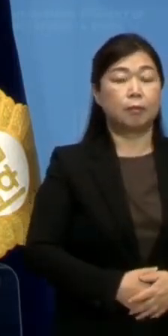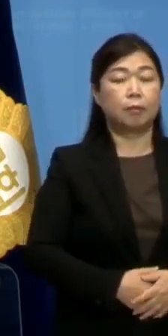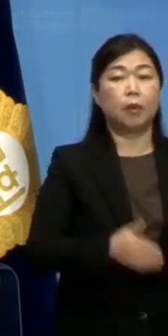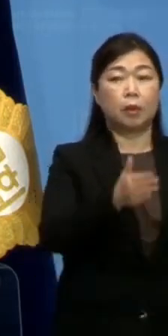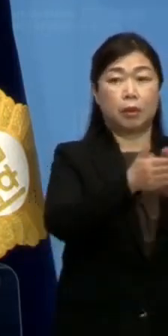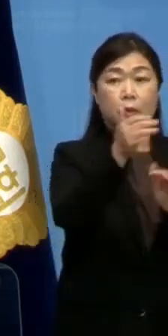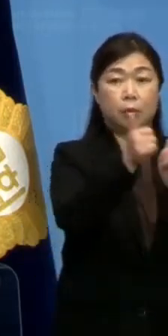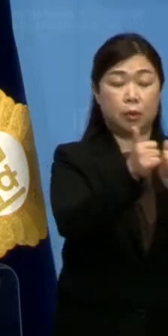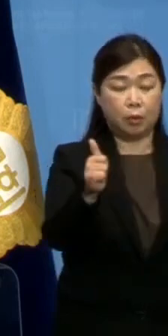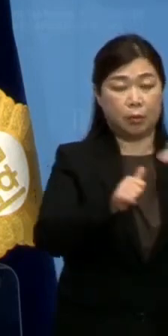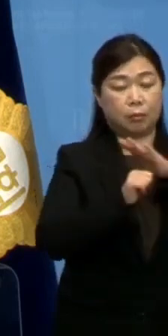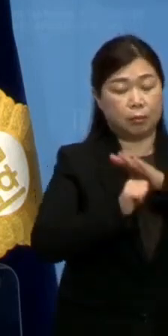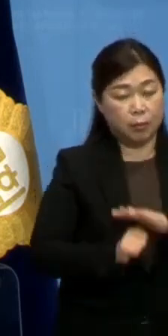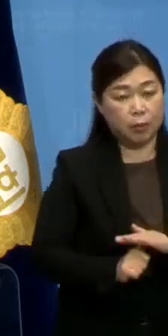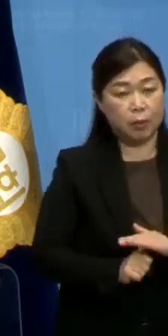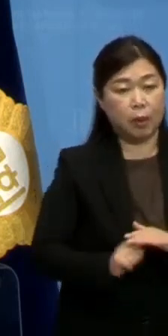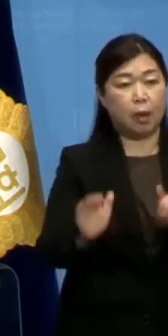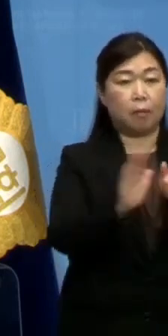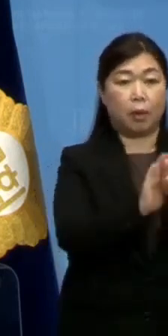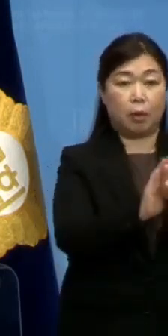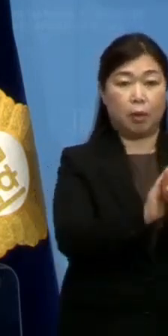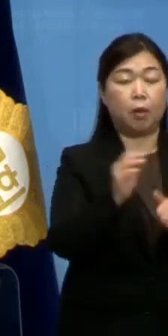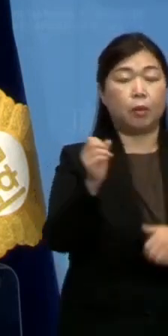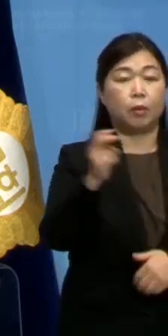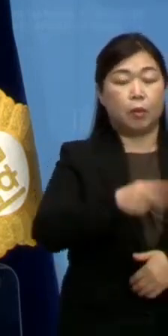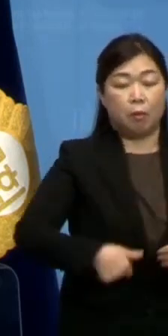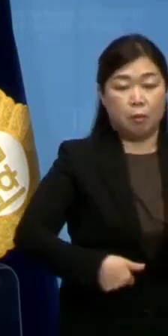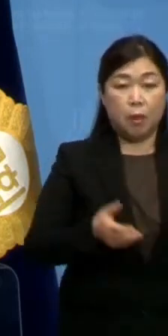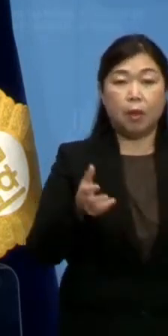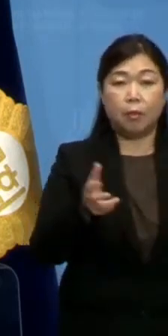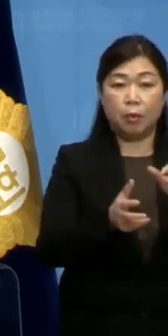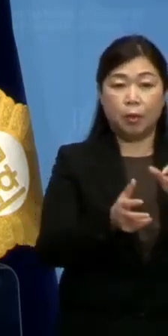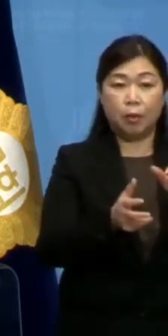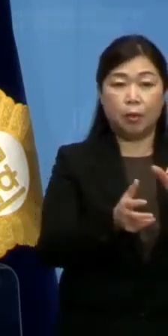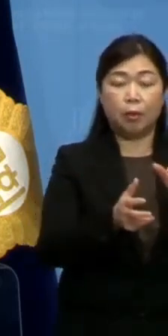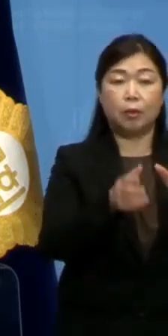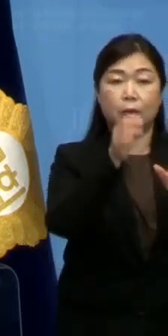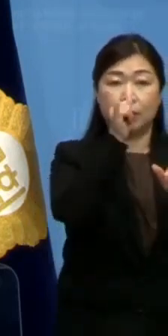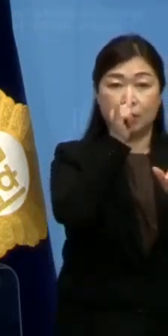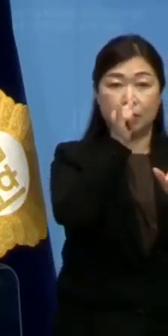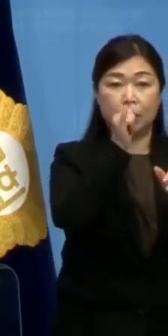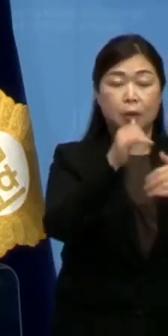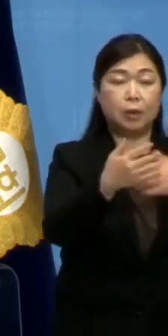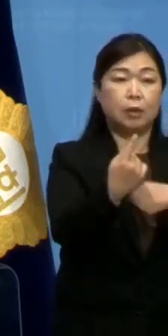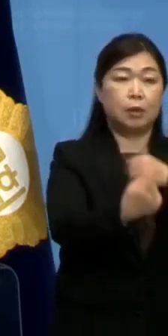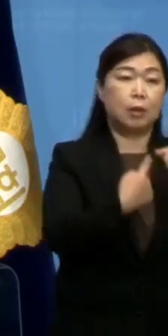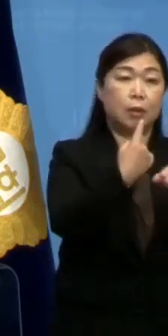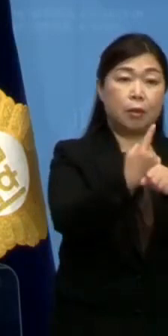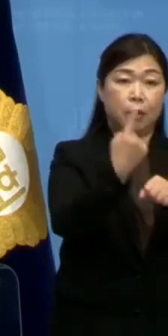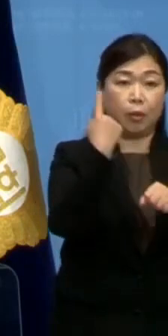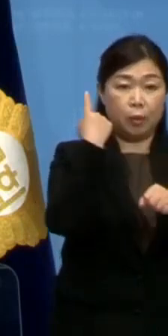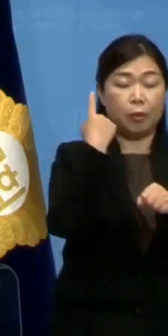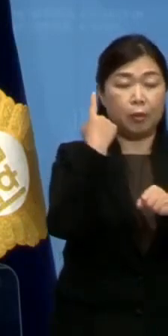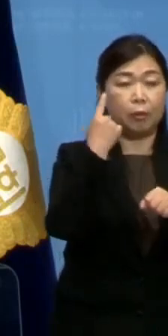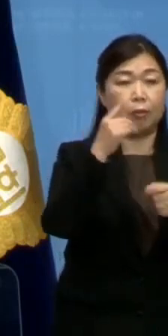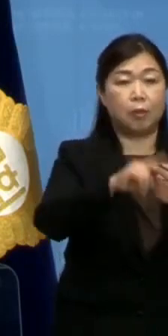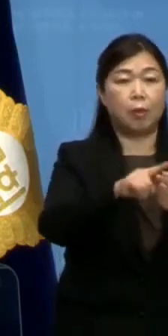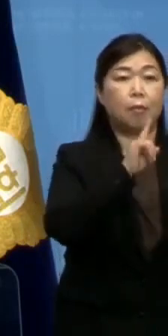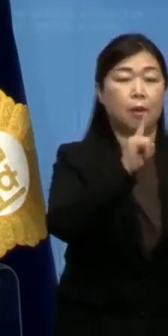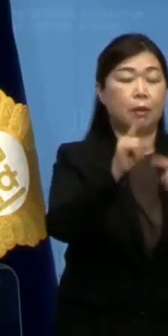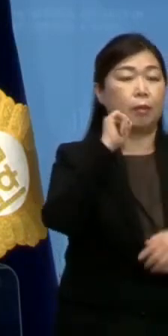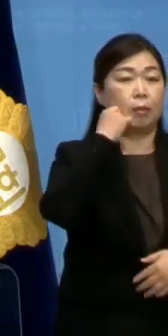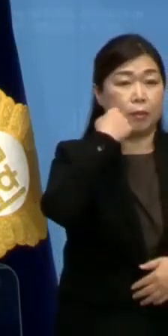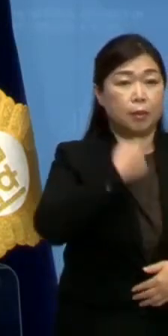시민들의 절제와 배려 그리고 협력을 제외하곤 지난 1년을 말할 수